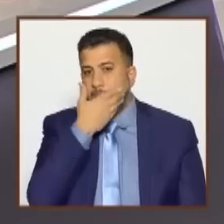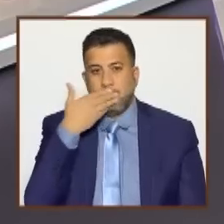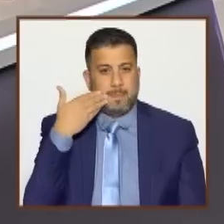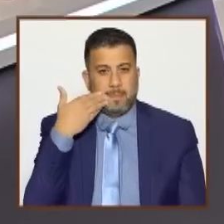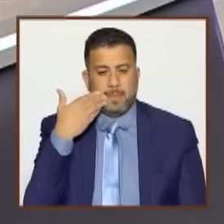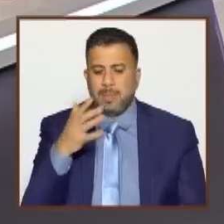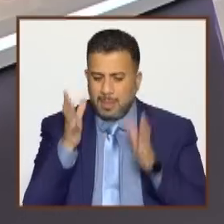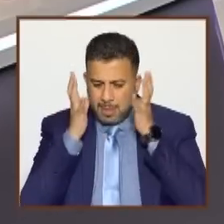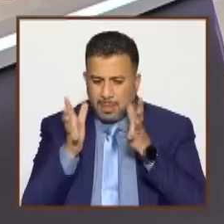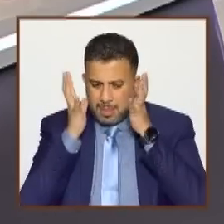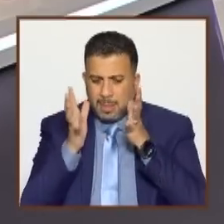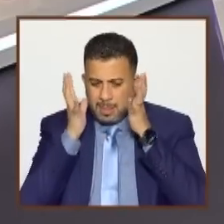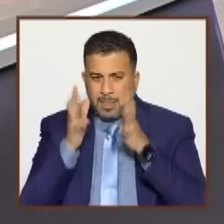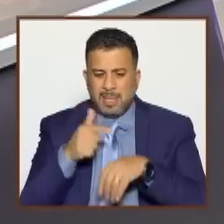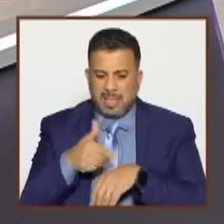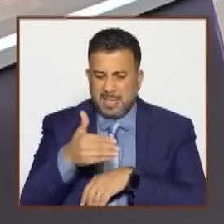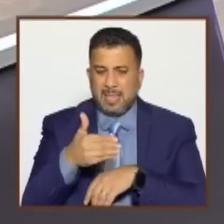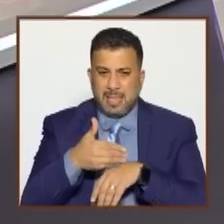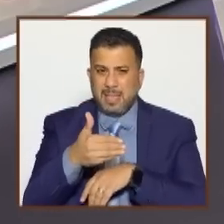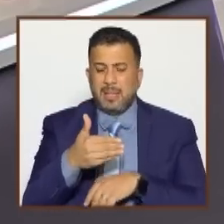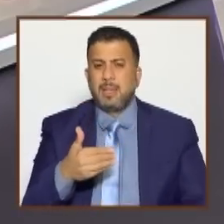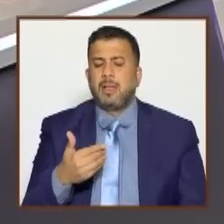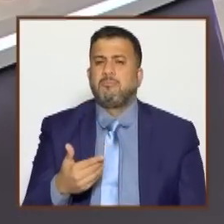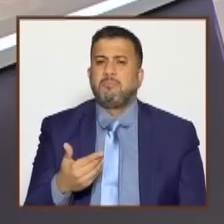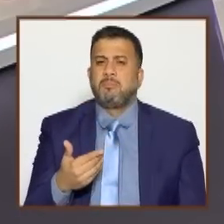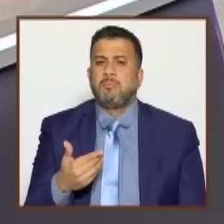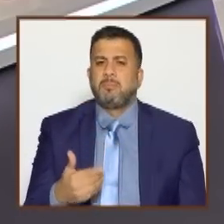شوي الصلاة يأخروها الجماعة وأنا أجي مقدم حق